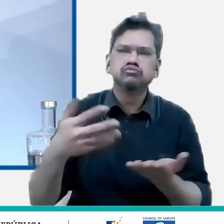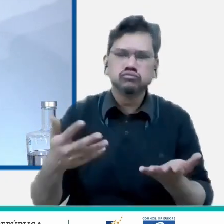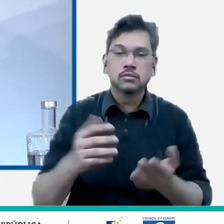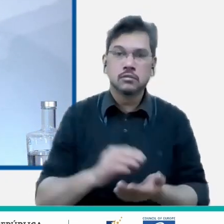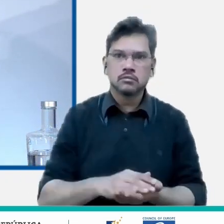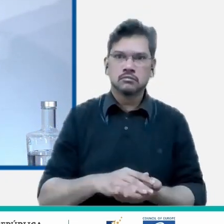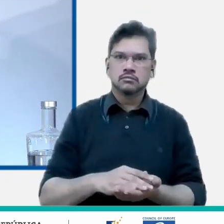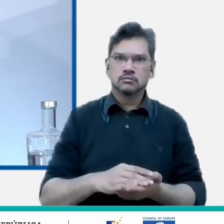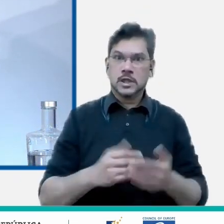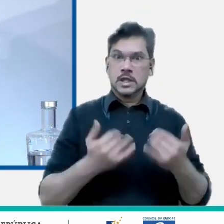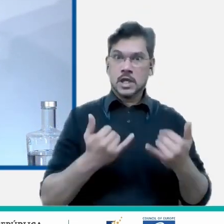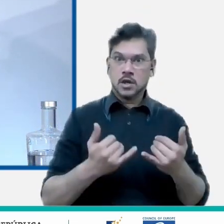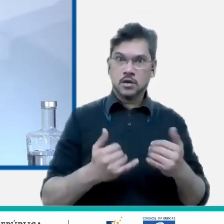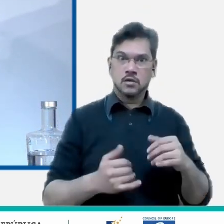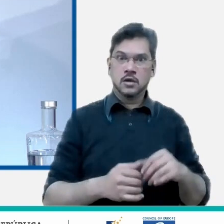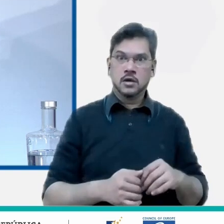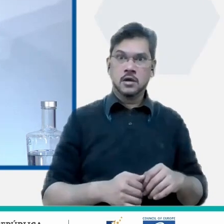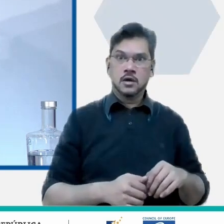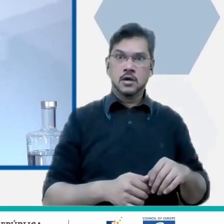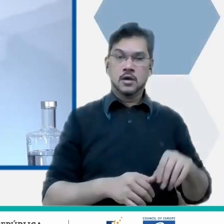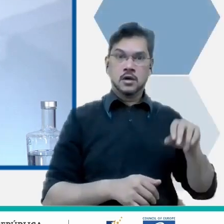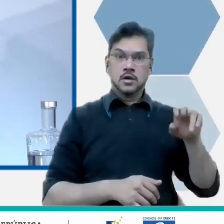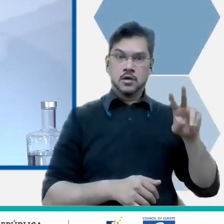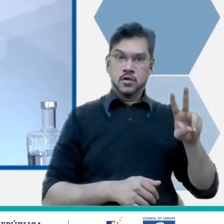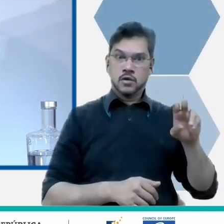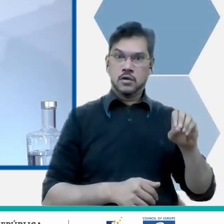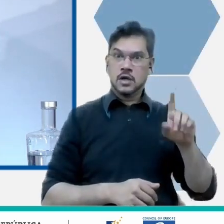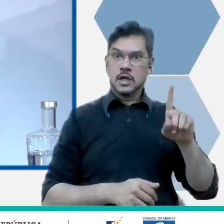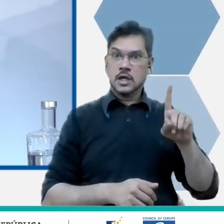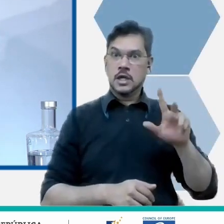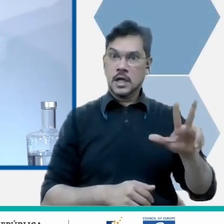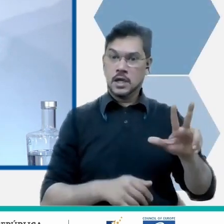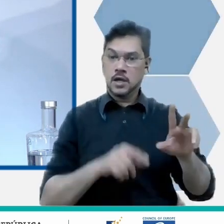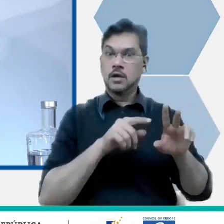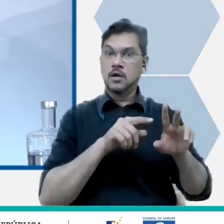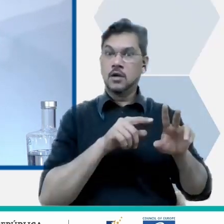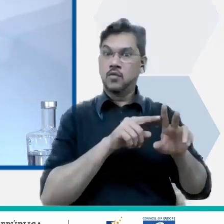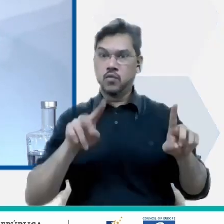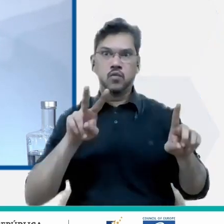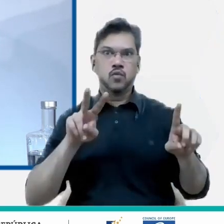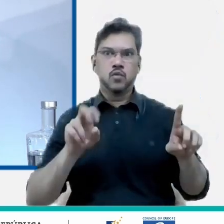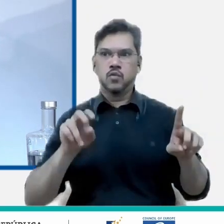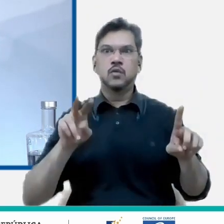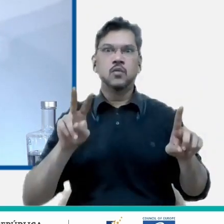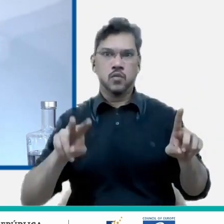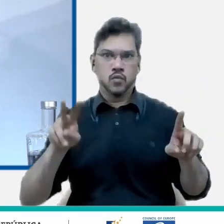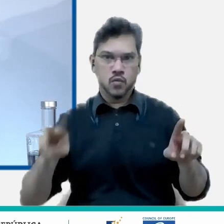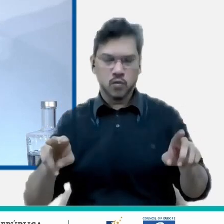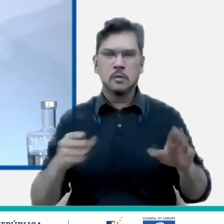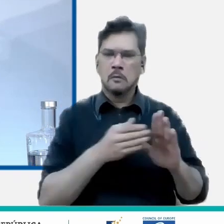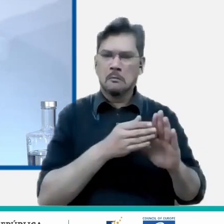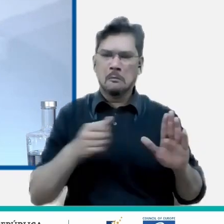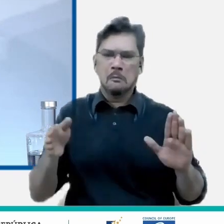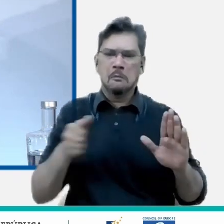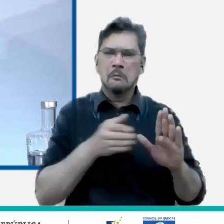разработки второго этапа. И вот здесь вот, изучая дорожную карту, мы поняли, что на второй этап у